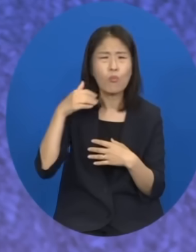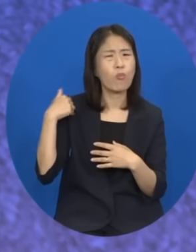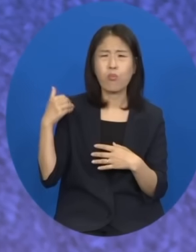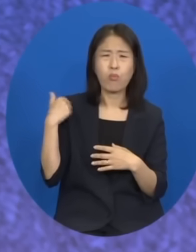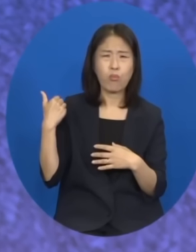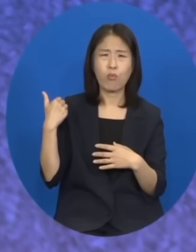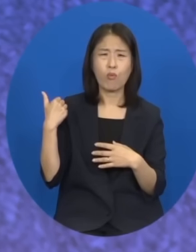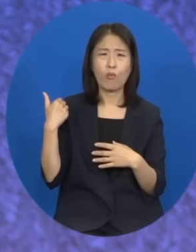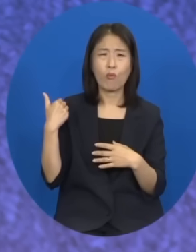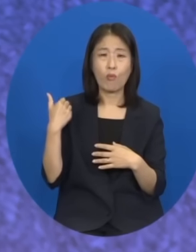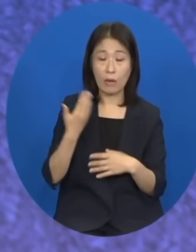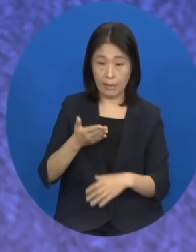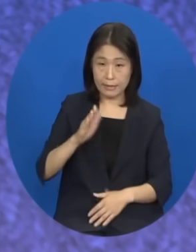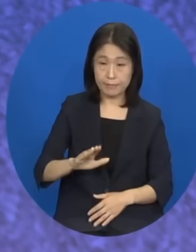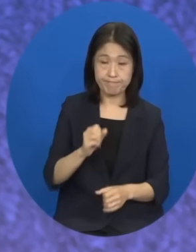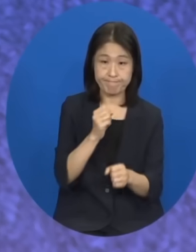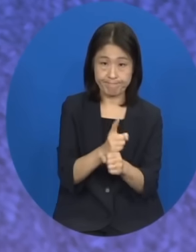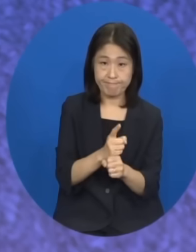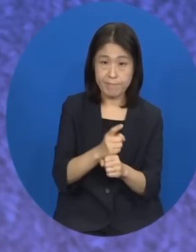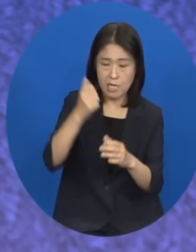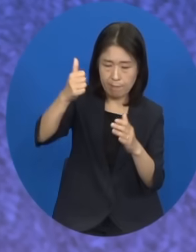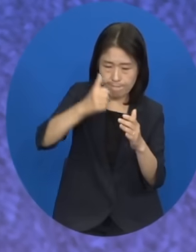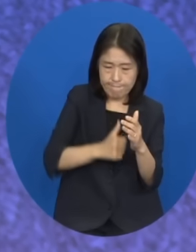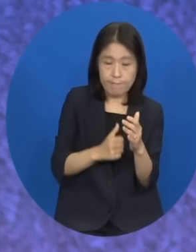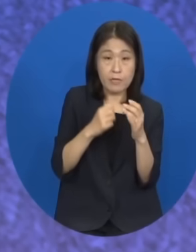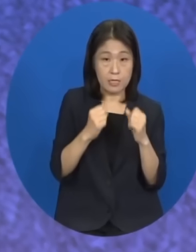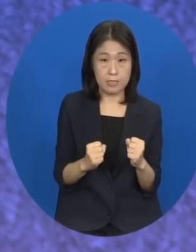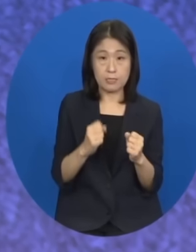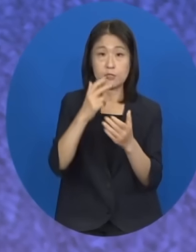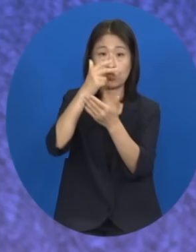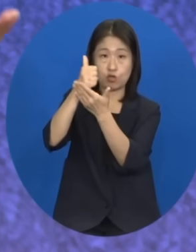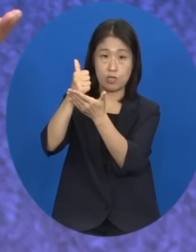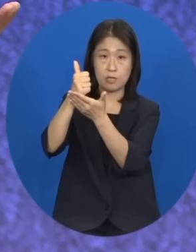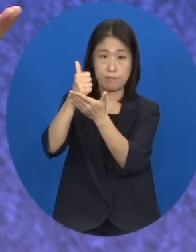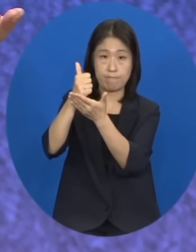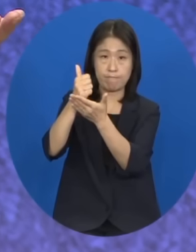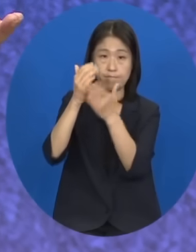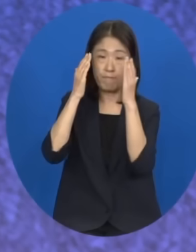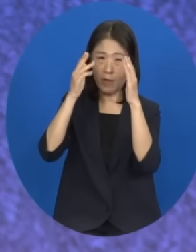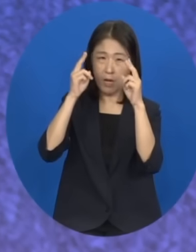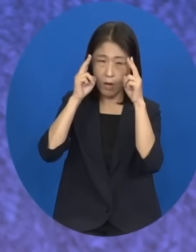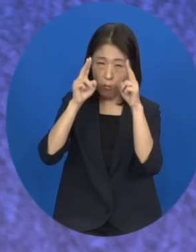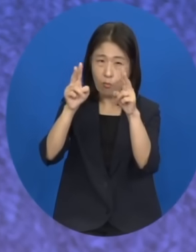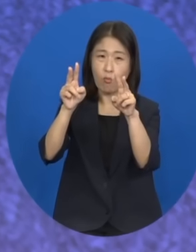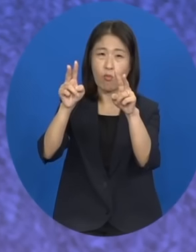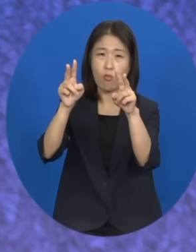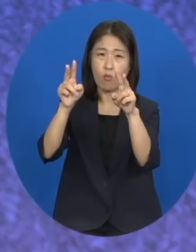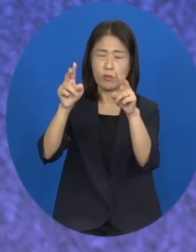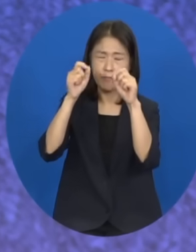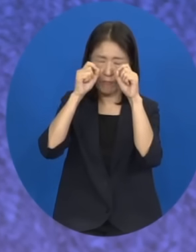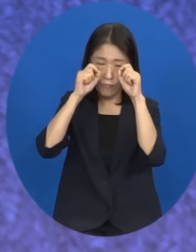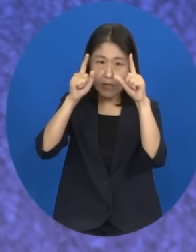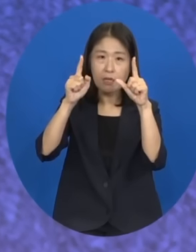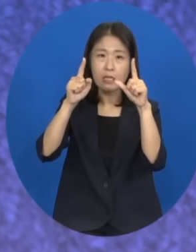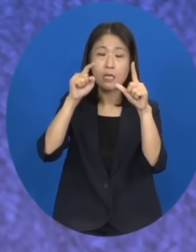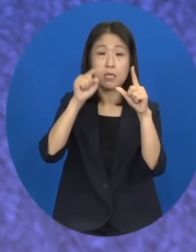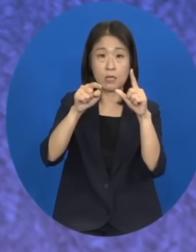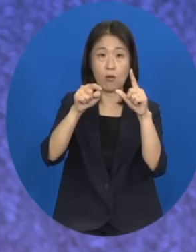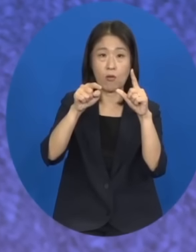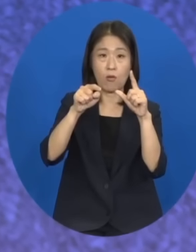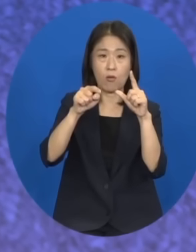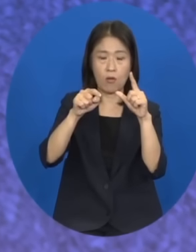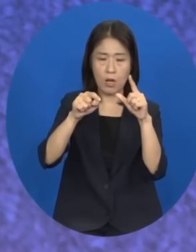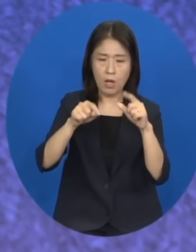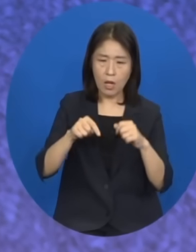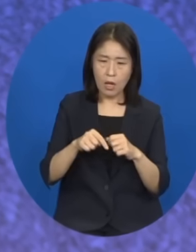이미 우리 안에 와 계신 주님을 바라보는 눈이 뜨이는 것은 전혀 다른 문제예요. 이미 우리